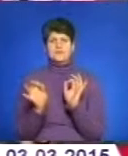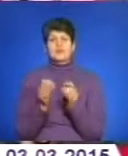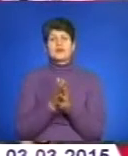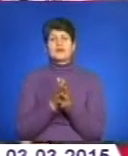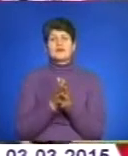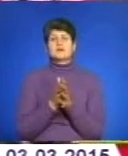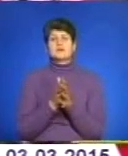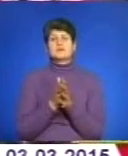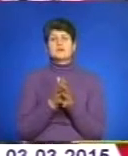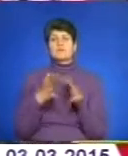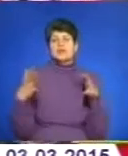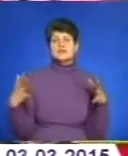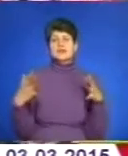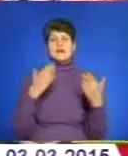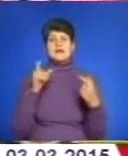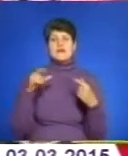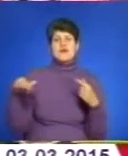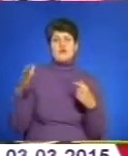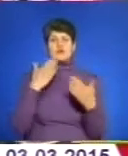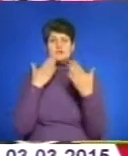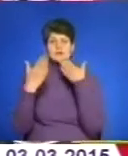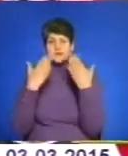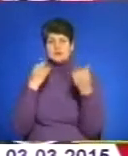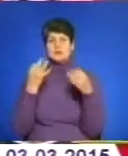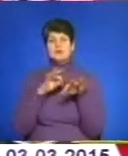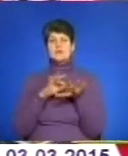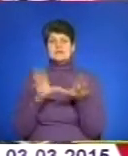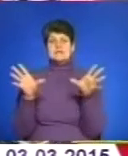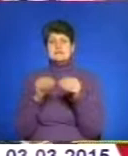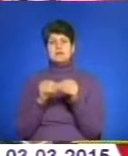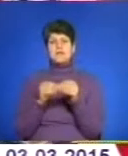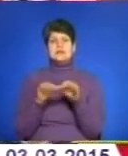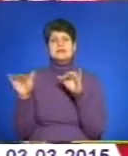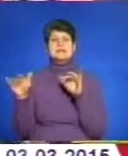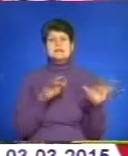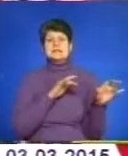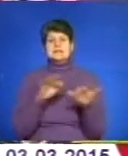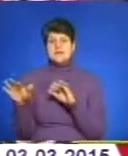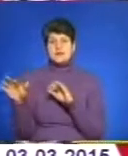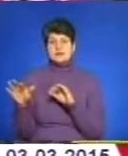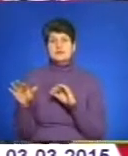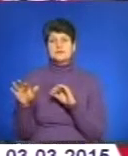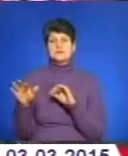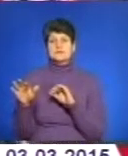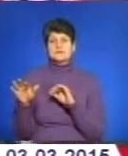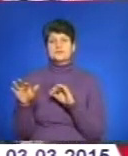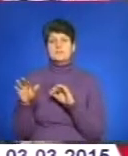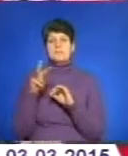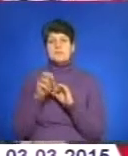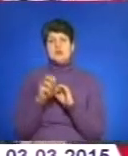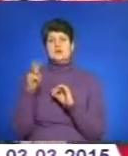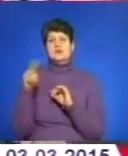для європейського спілкування. Сьогодні проводиться спільний такий захід фундації Марка